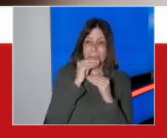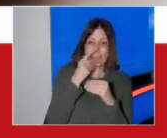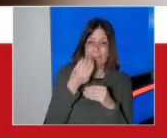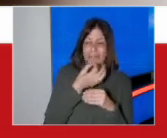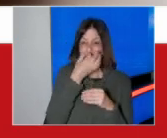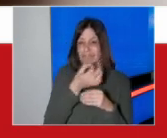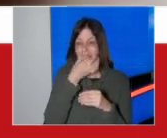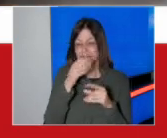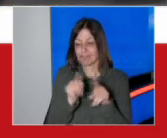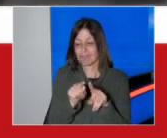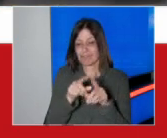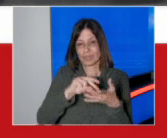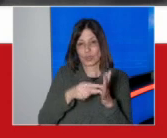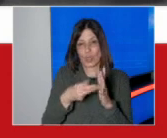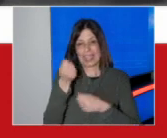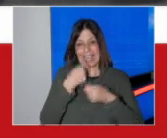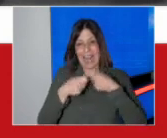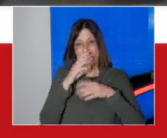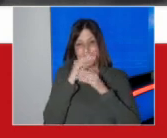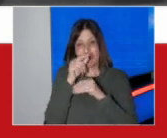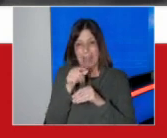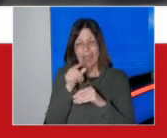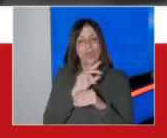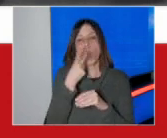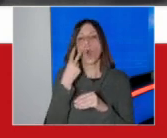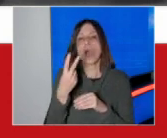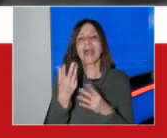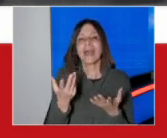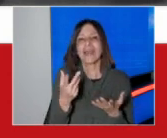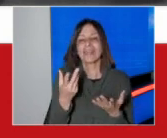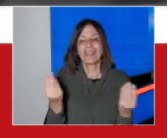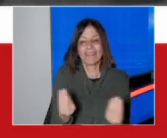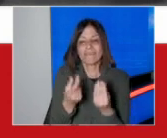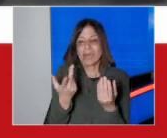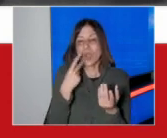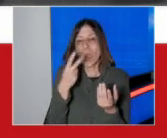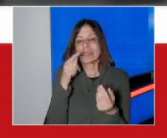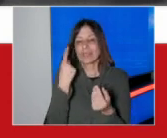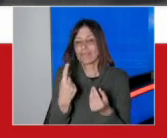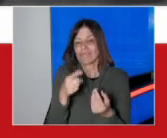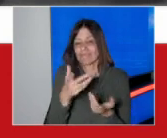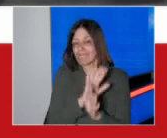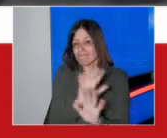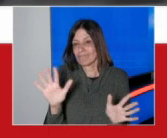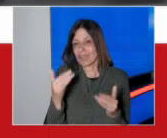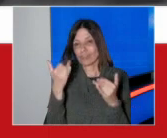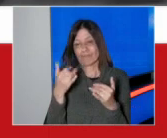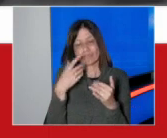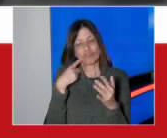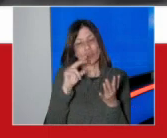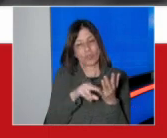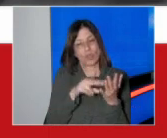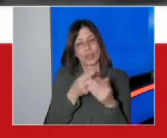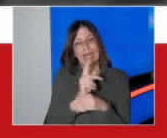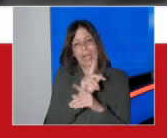על, על אותה תוכנית כלכלית שעכשיו אנחנו מדברים עליה, אתה לא רואה את התמונה הזאת, אתה לא רואה אותו שם, עכשיו שמים לנו, כן, תמונות